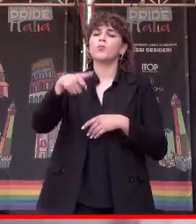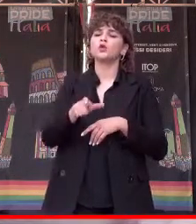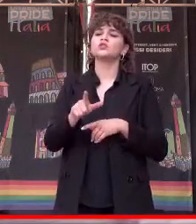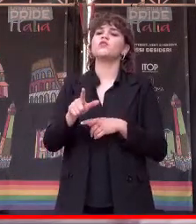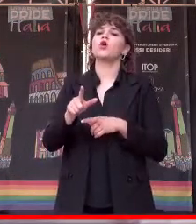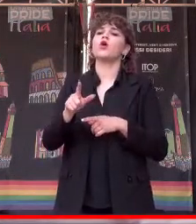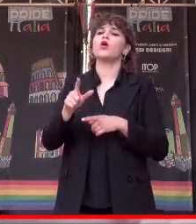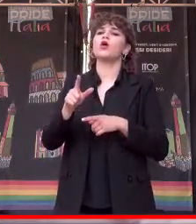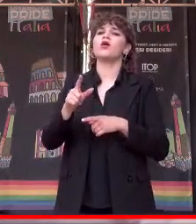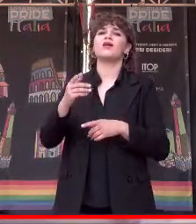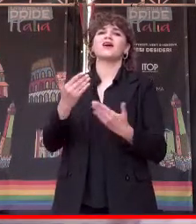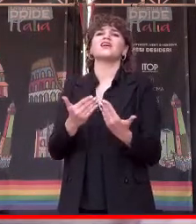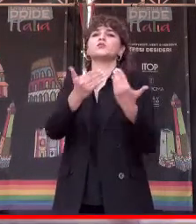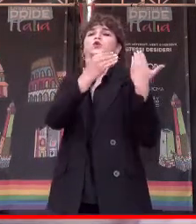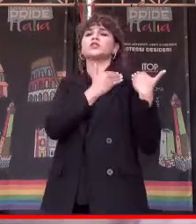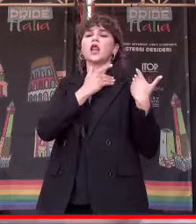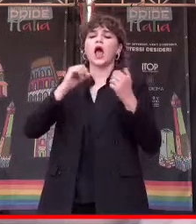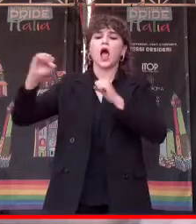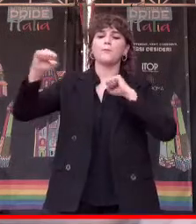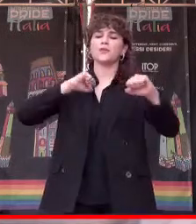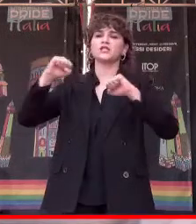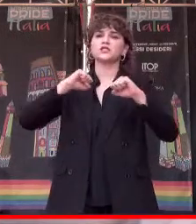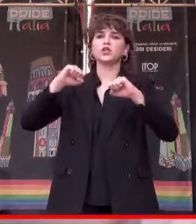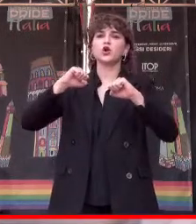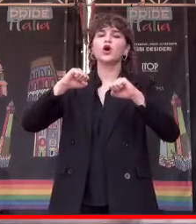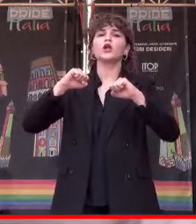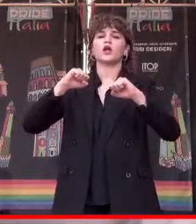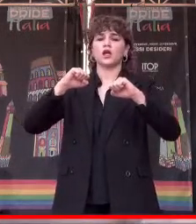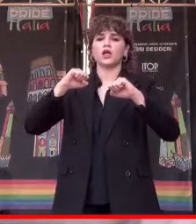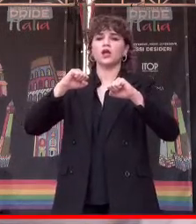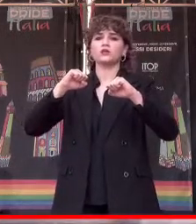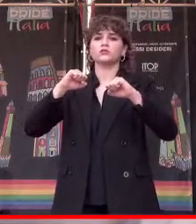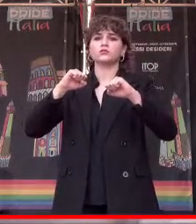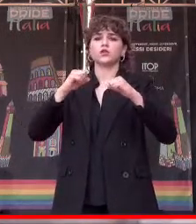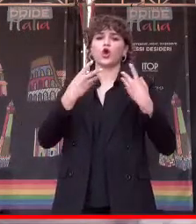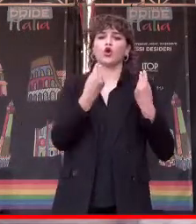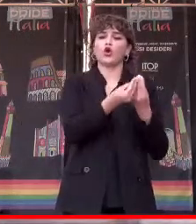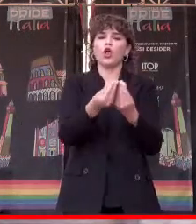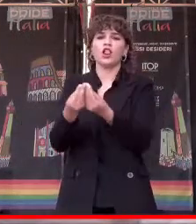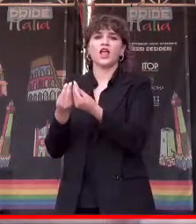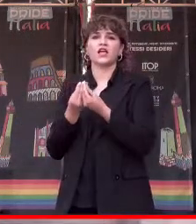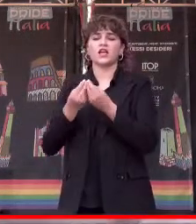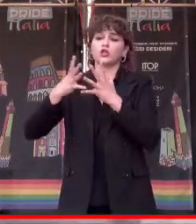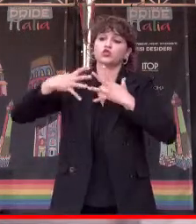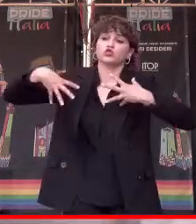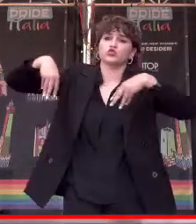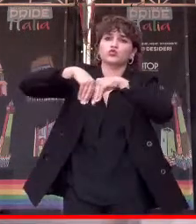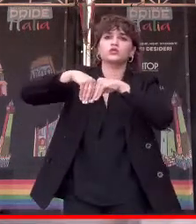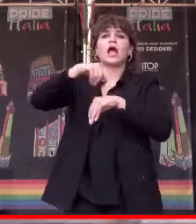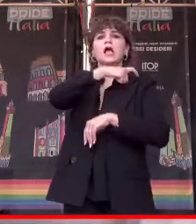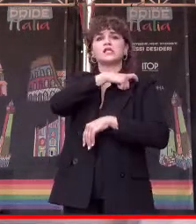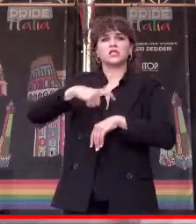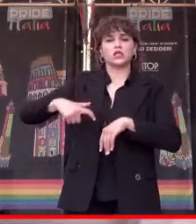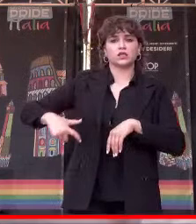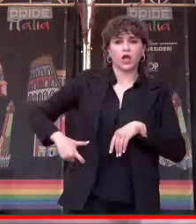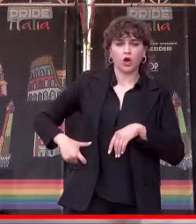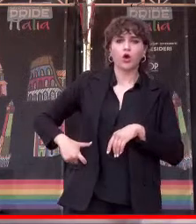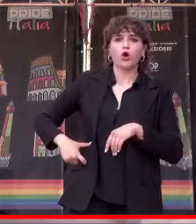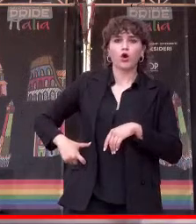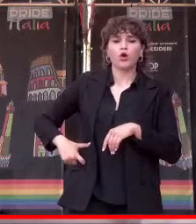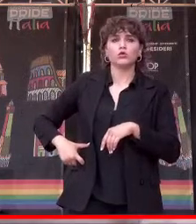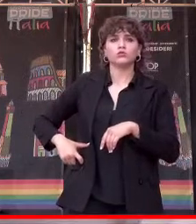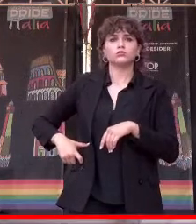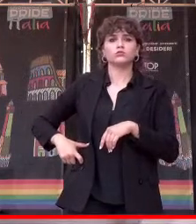io, insieme comunque anche ad altri colleghi della giunta e del sindaco. Diventa anche più interessante aprirsi invece